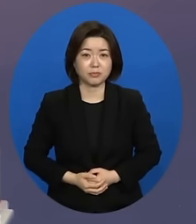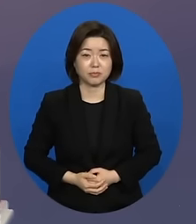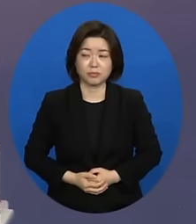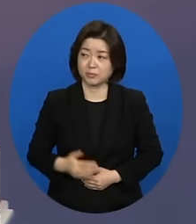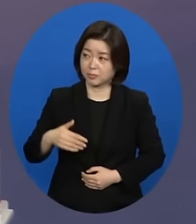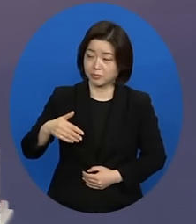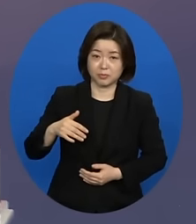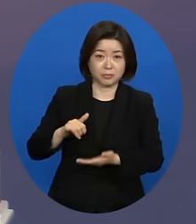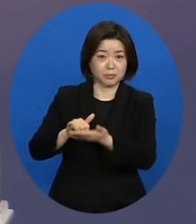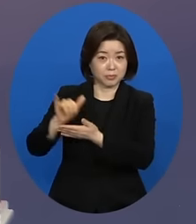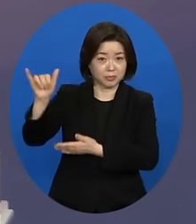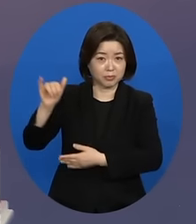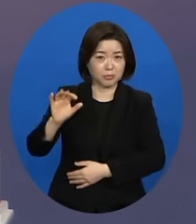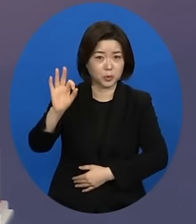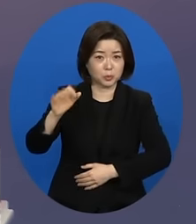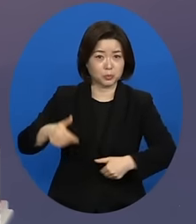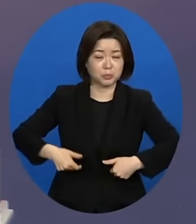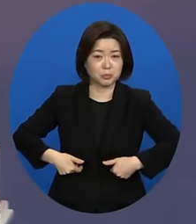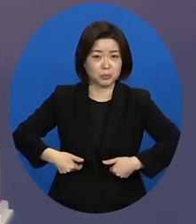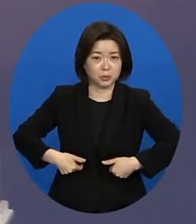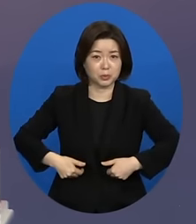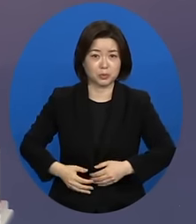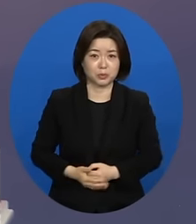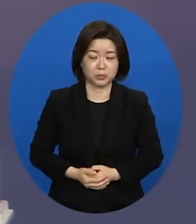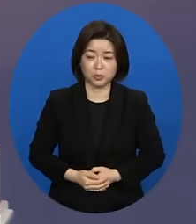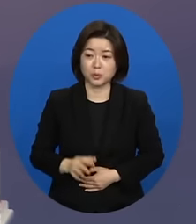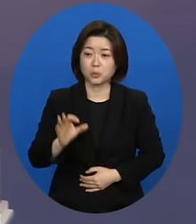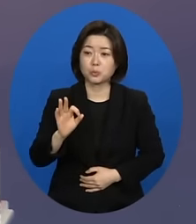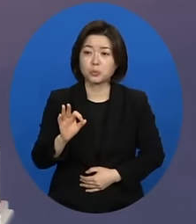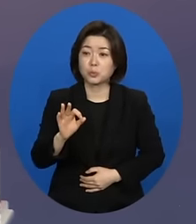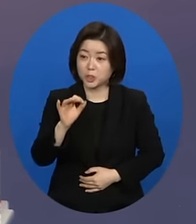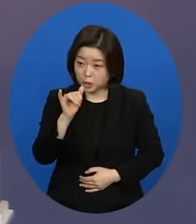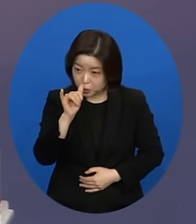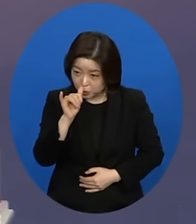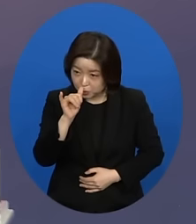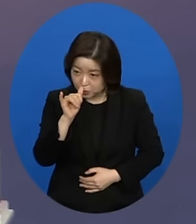가려면 돈이 필요할 텐데 돈은 어디 있어?